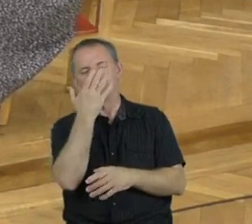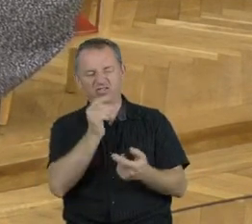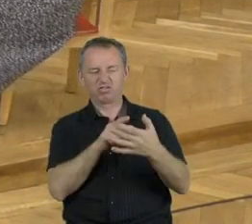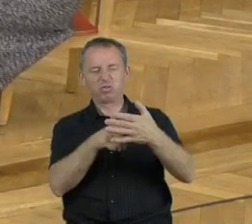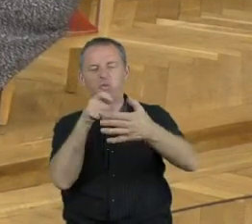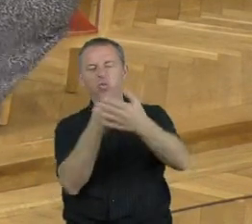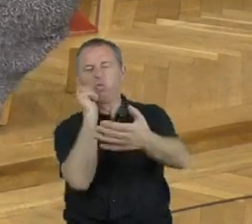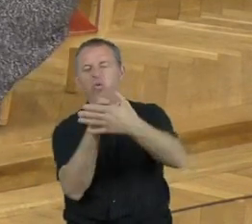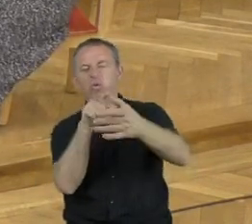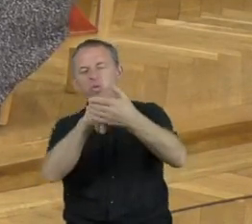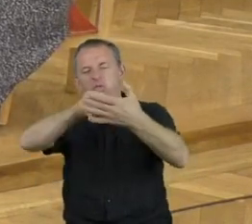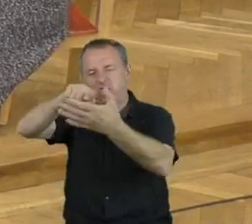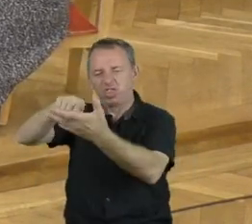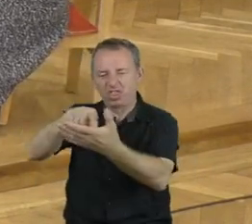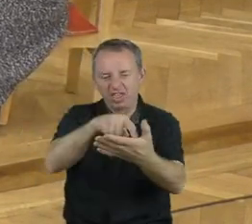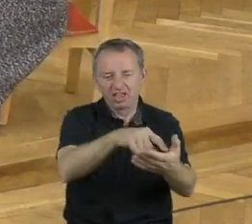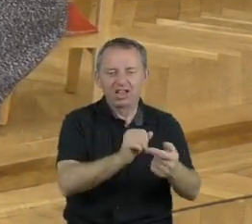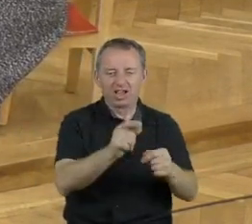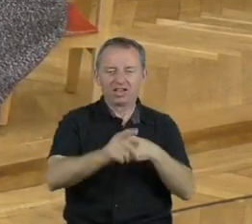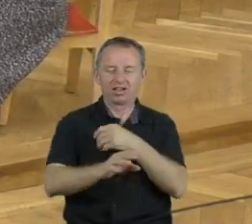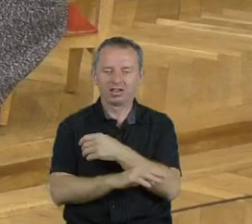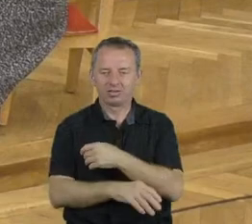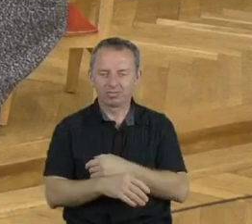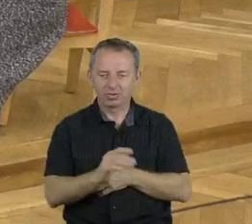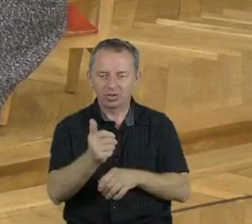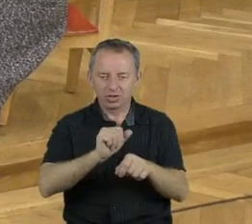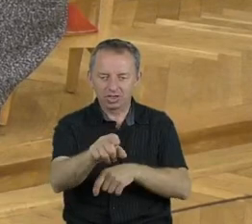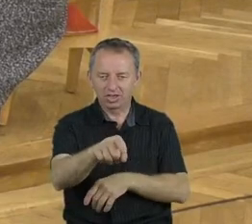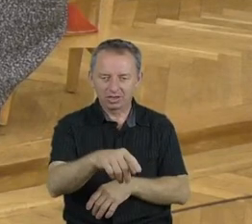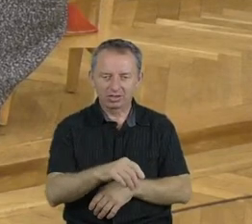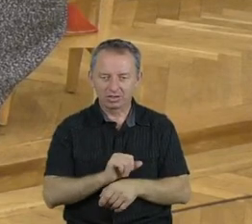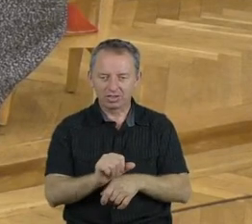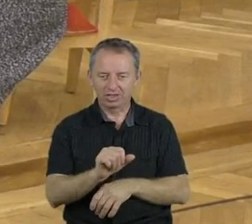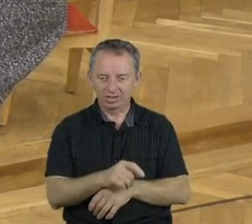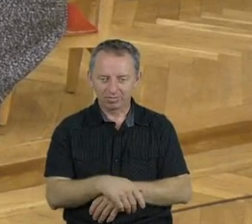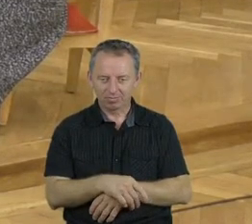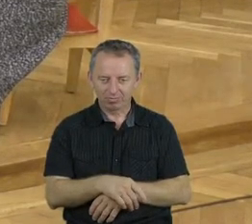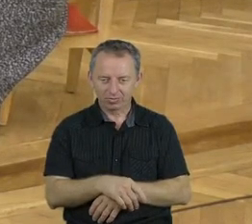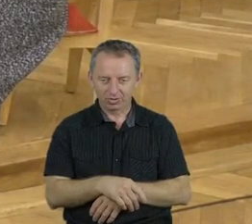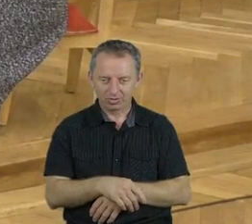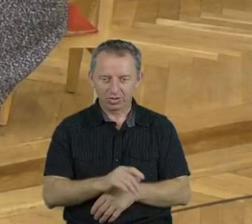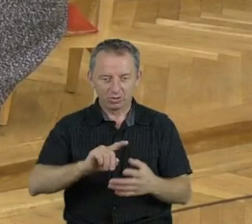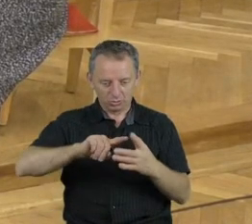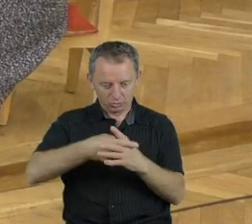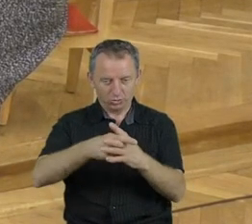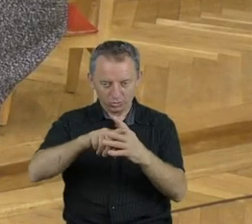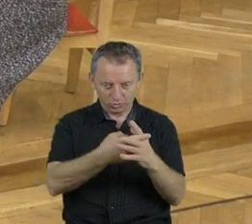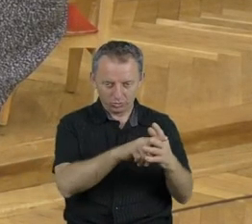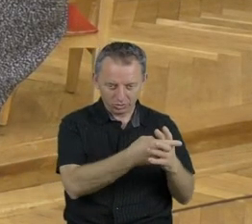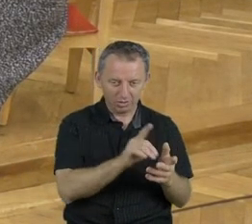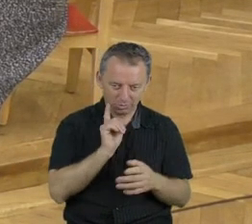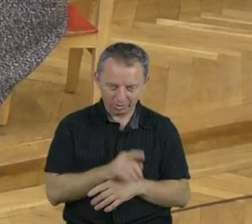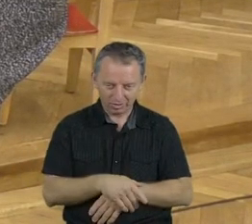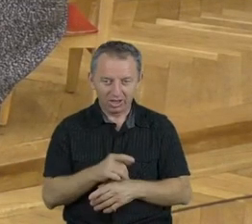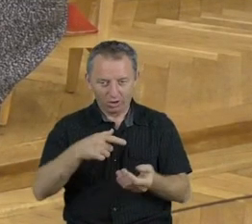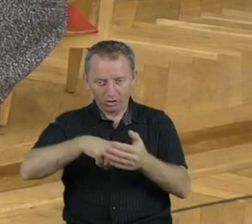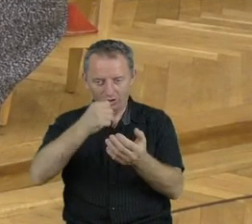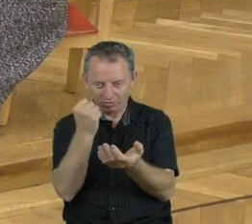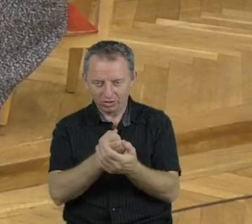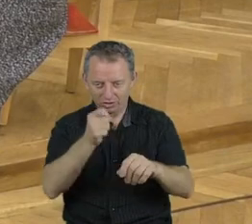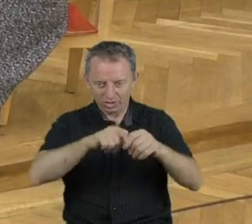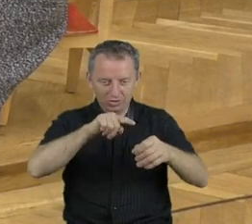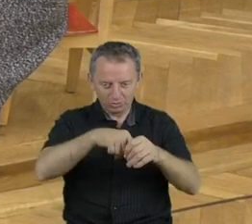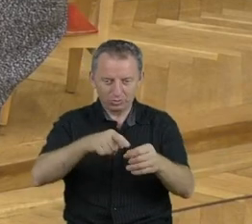bo pojawiły się w niej, Marcelku, co tu jest? Zobacz. Dziurki są, tak? Po gwoździkach.